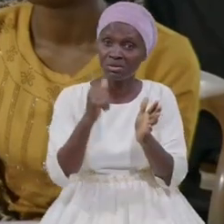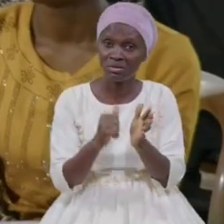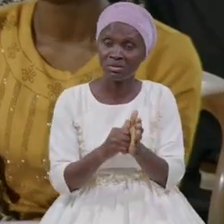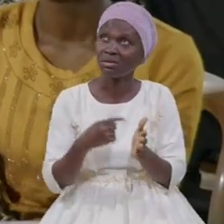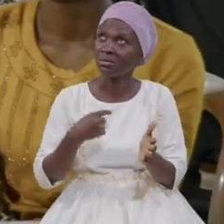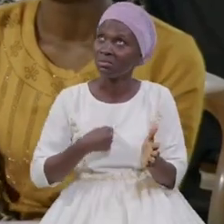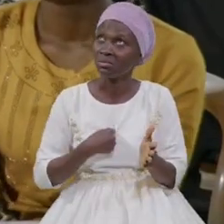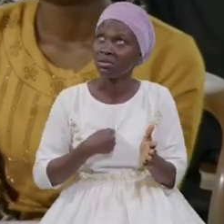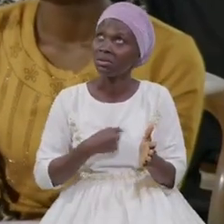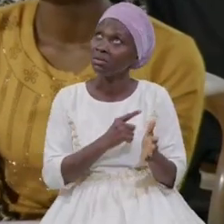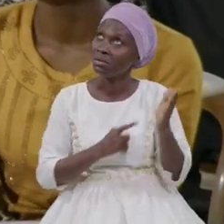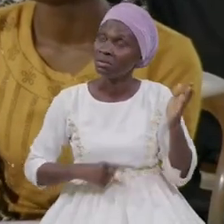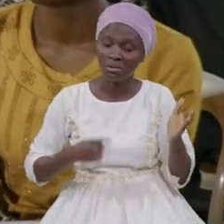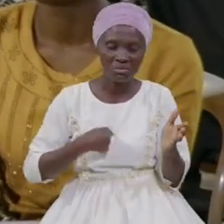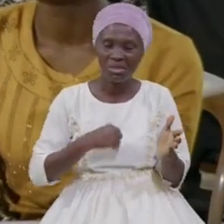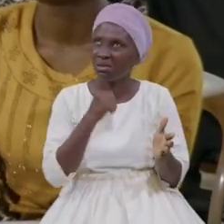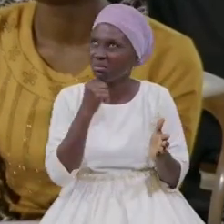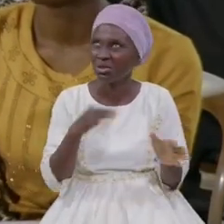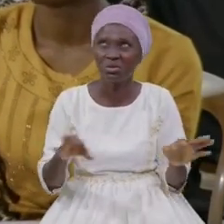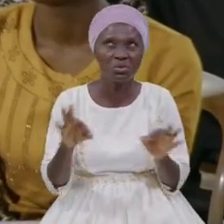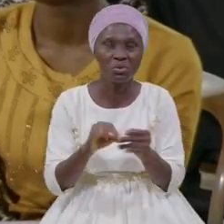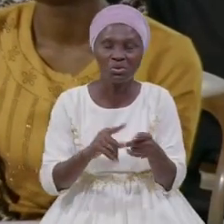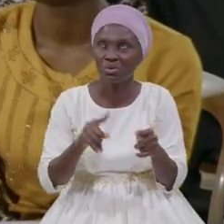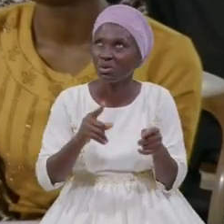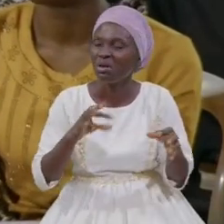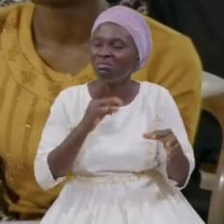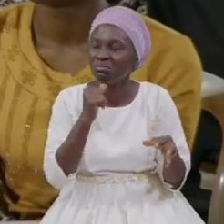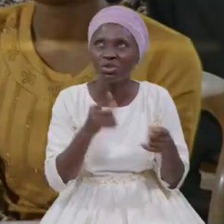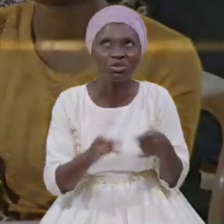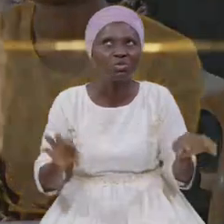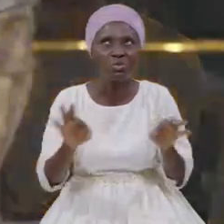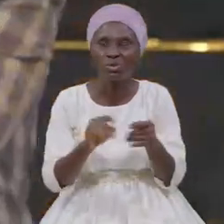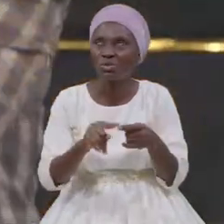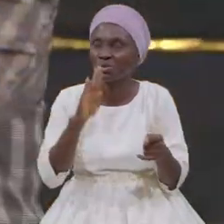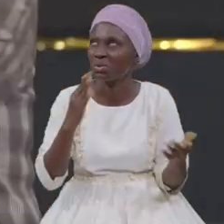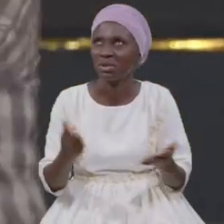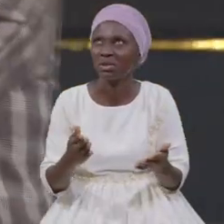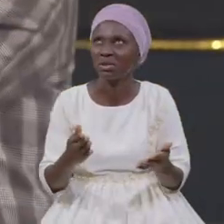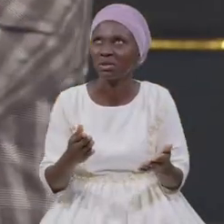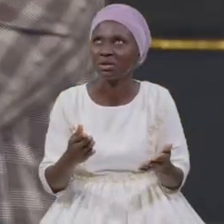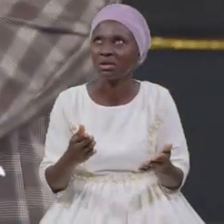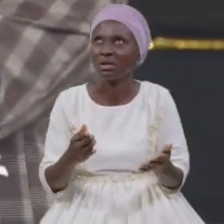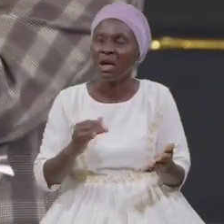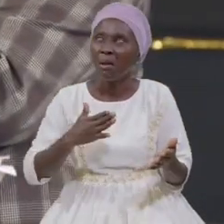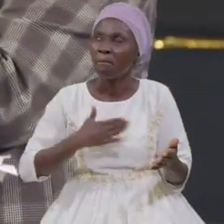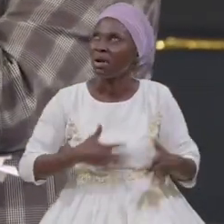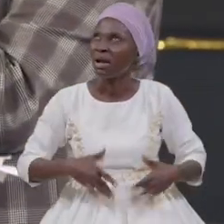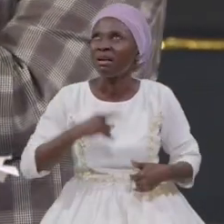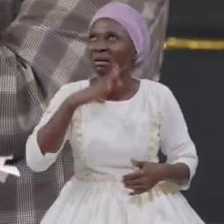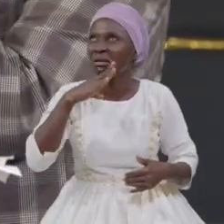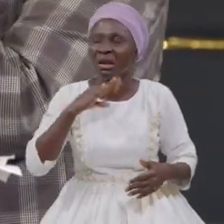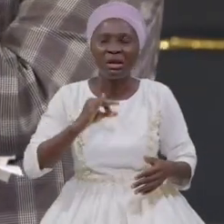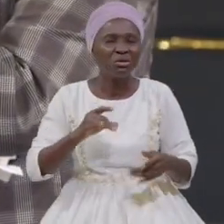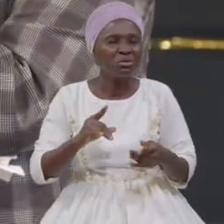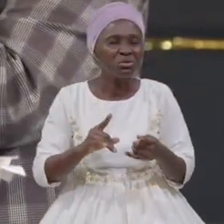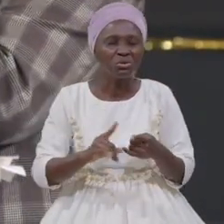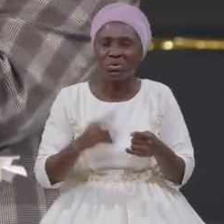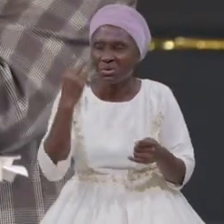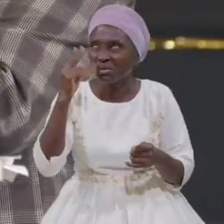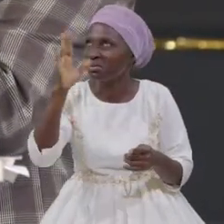d'être même là. Et de regarder même ton visage pour que tu me vois. Pour avoir ta parole